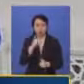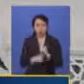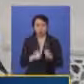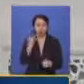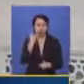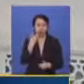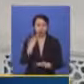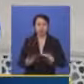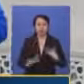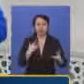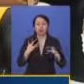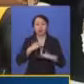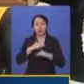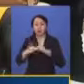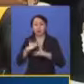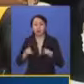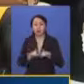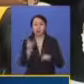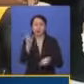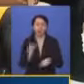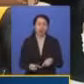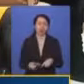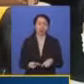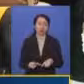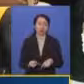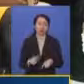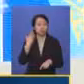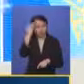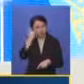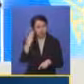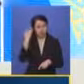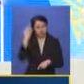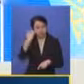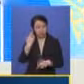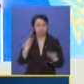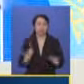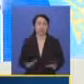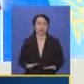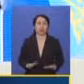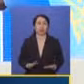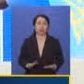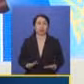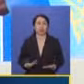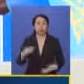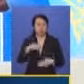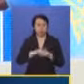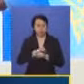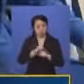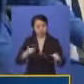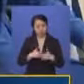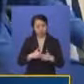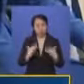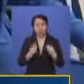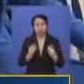раз, выходя на сцену, она, как и другие коллеги театрального братства, мечтает максимально вжиться в образ героя. В преддверии Дня